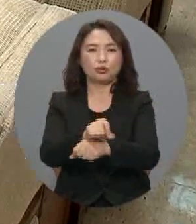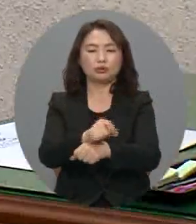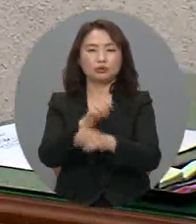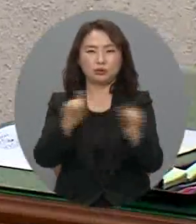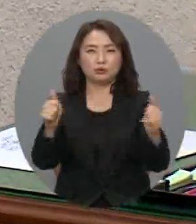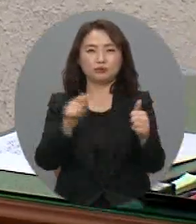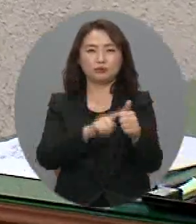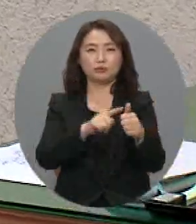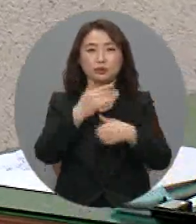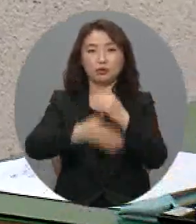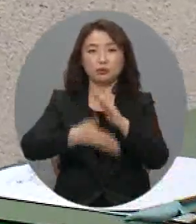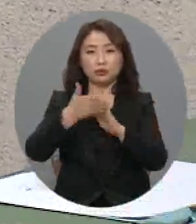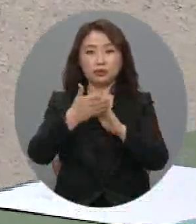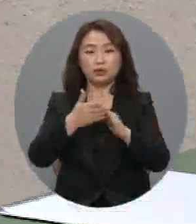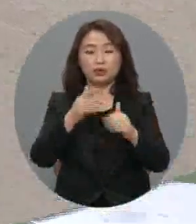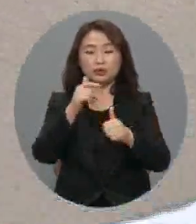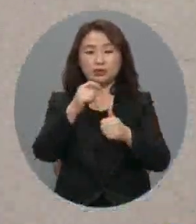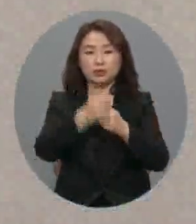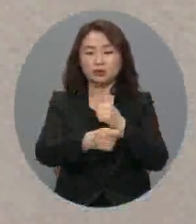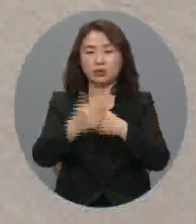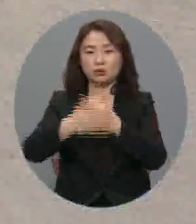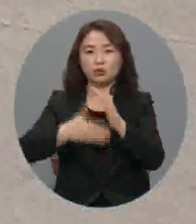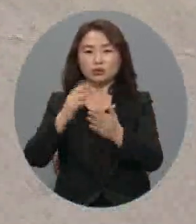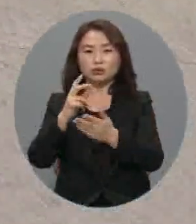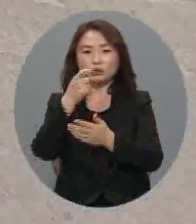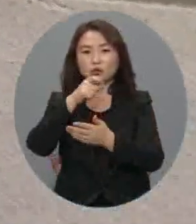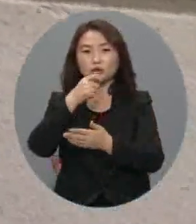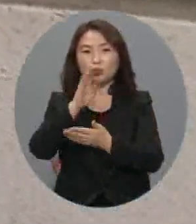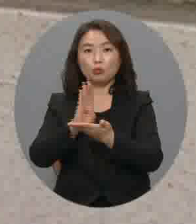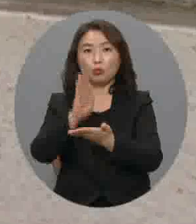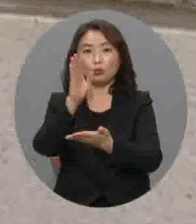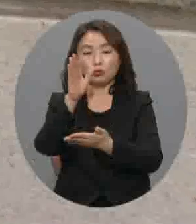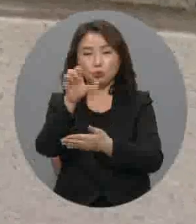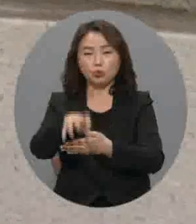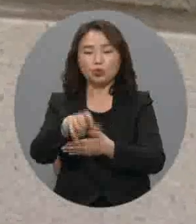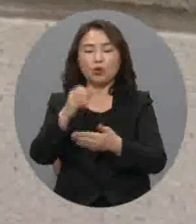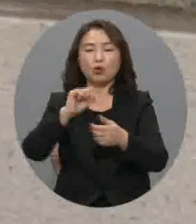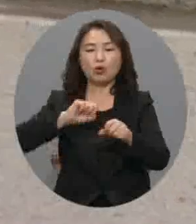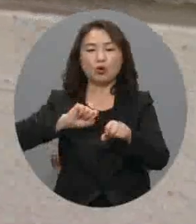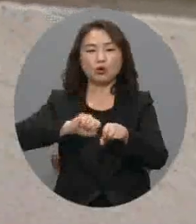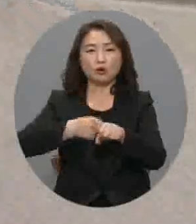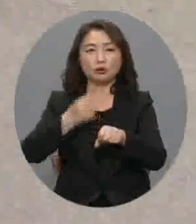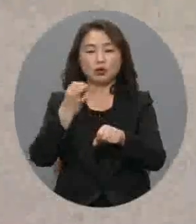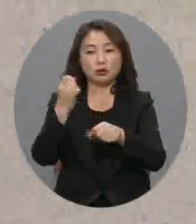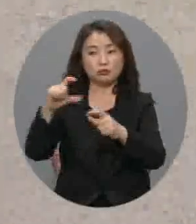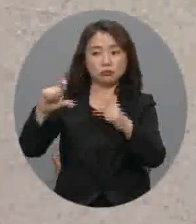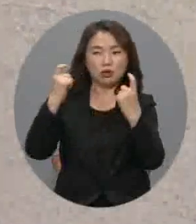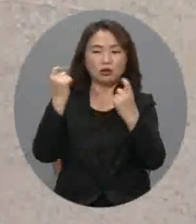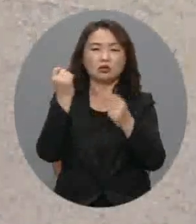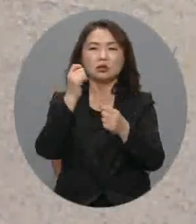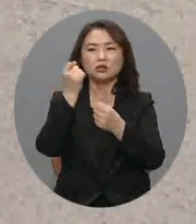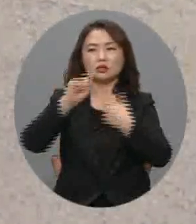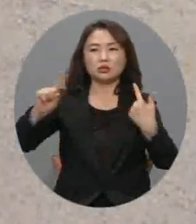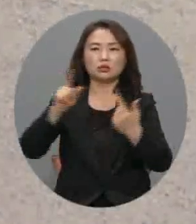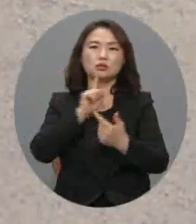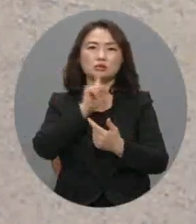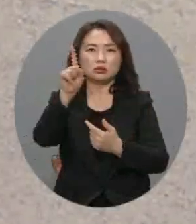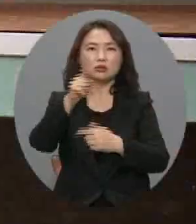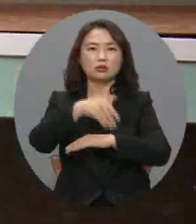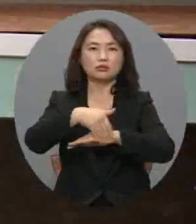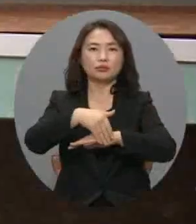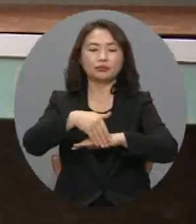공무원입니다. 대구시 산하 사업소인 대구 상수도 사업본부는 과태료 이의 신청을 관할 법원에 낼